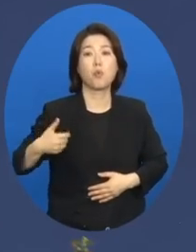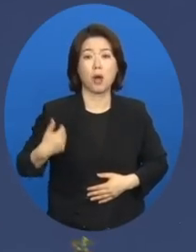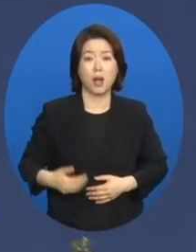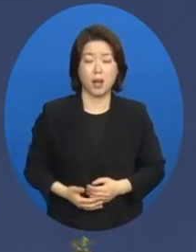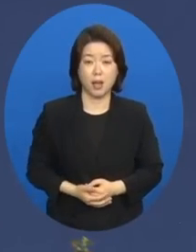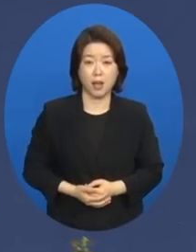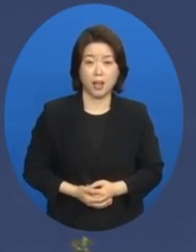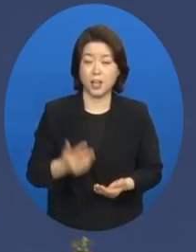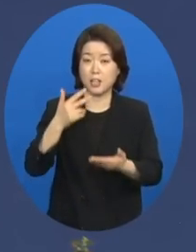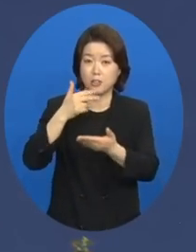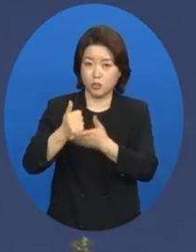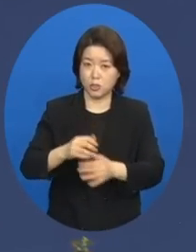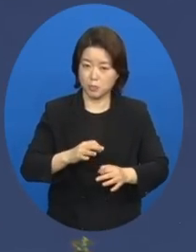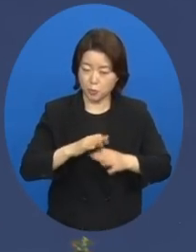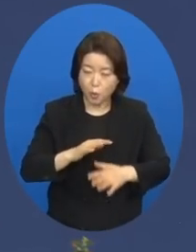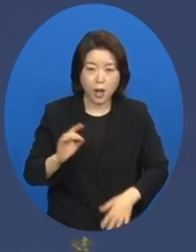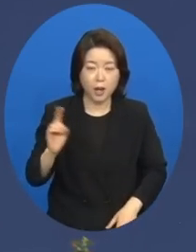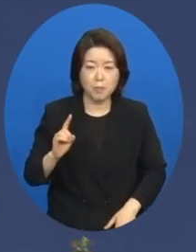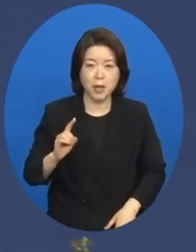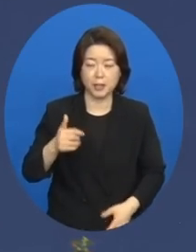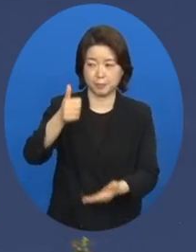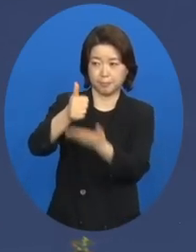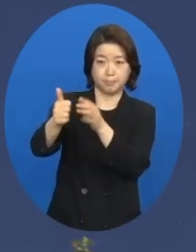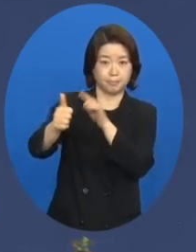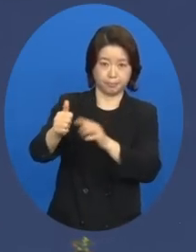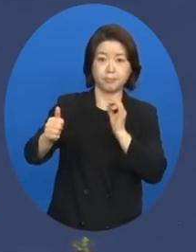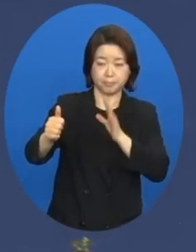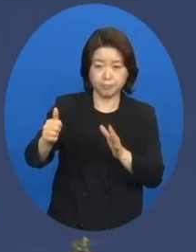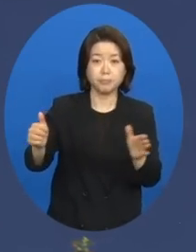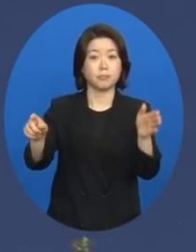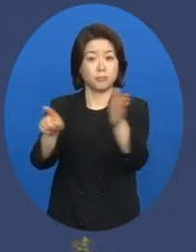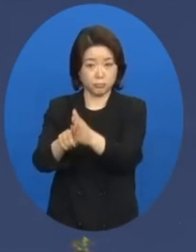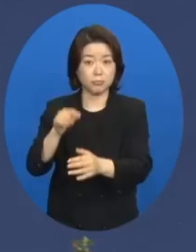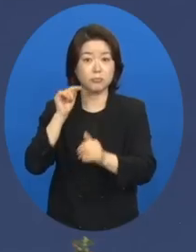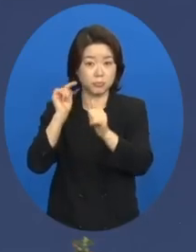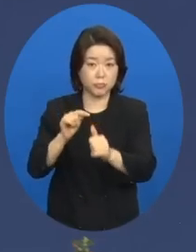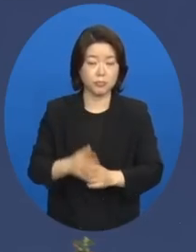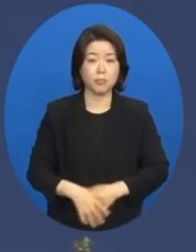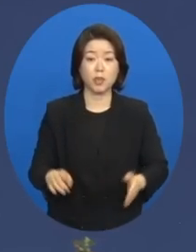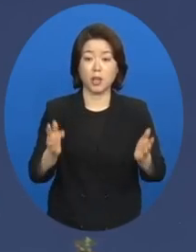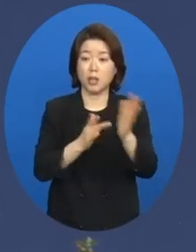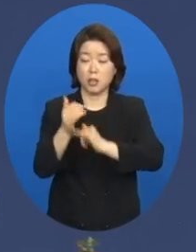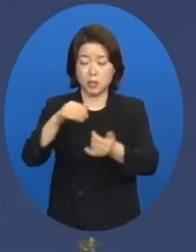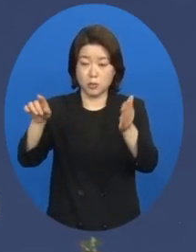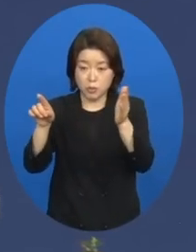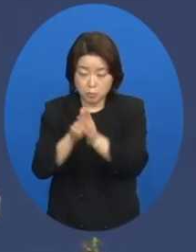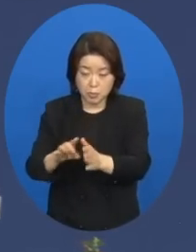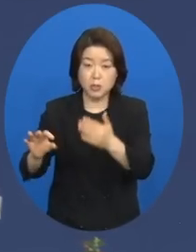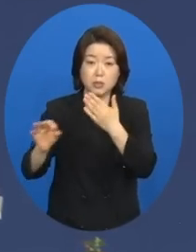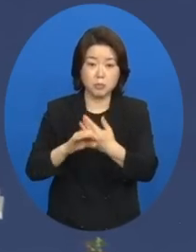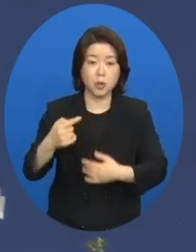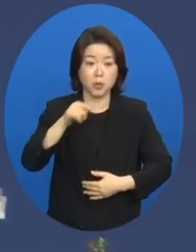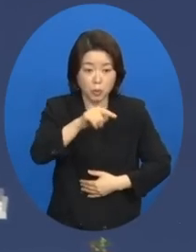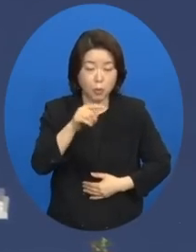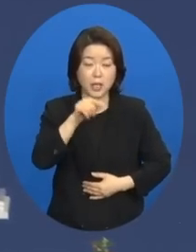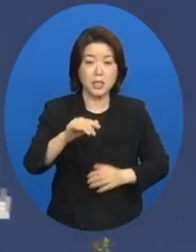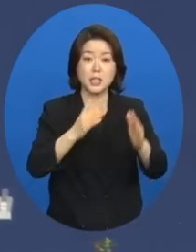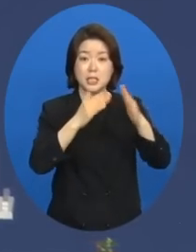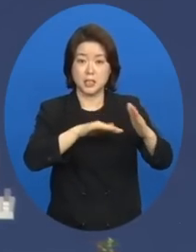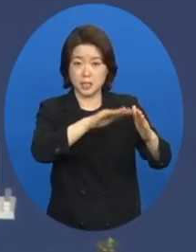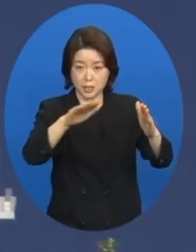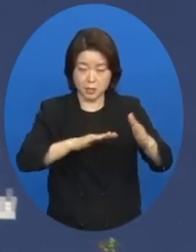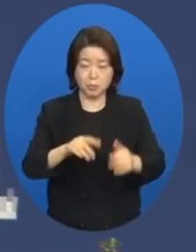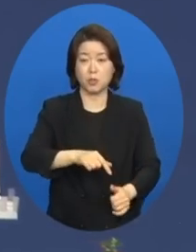주님은 놀랍게도 우리가 그분만을 믿어라, 예수 믿어라, 예수 믿으면 내 집이 구원을, 너와 내 집이 구원을 얻으리라,